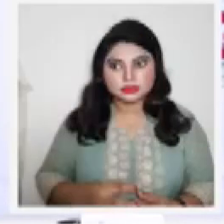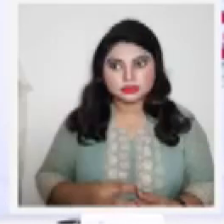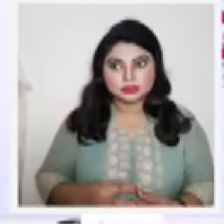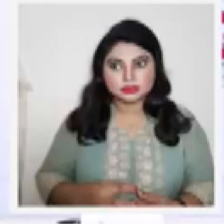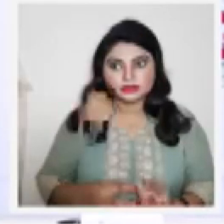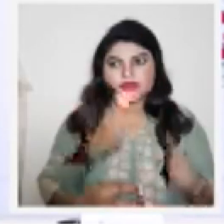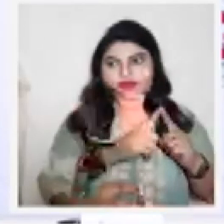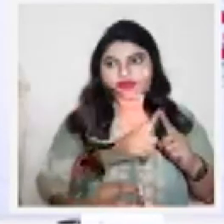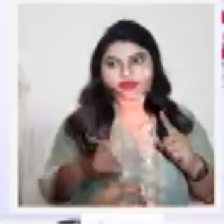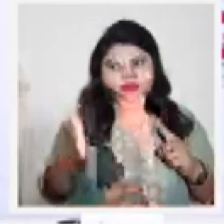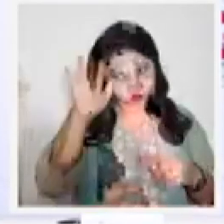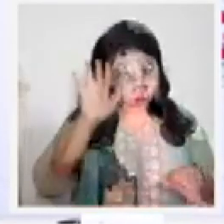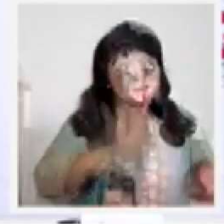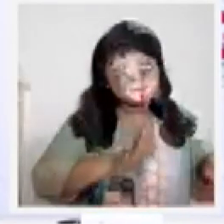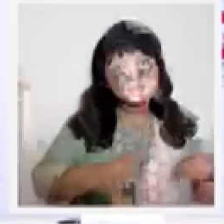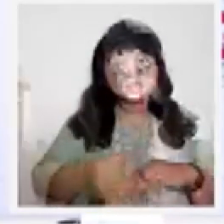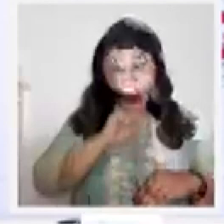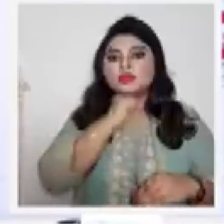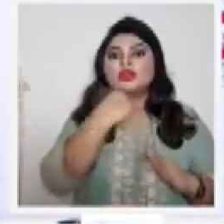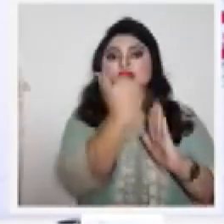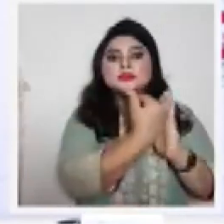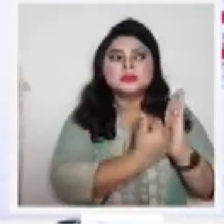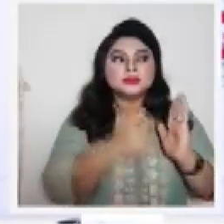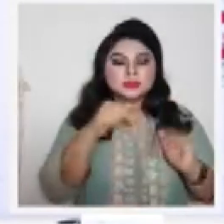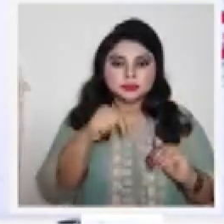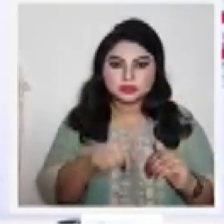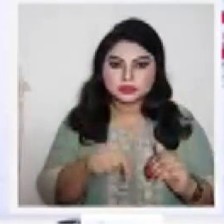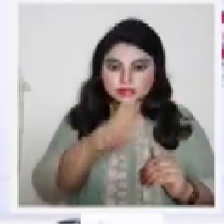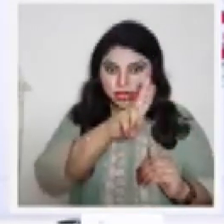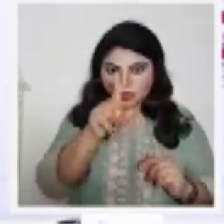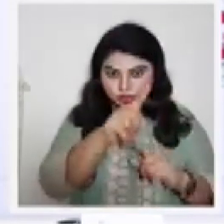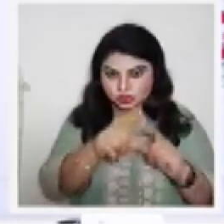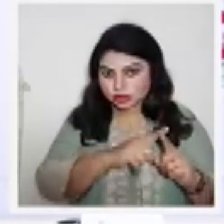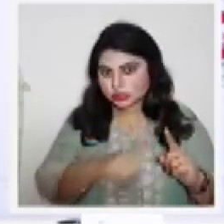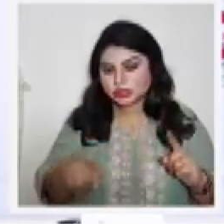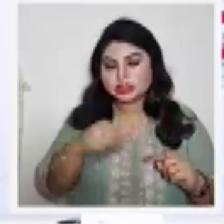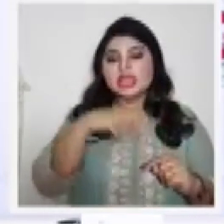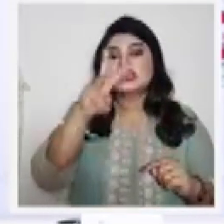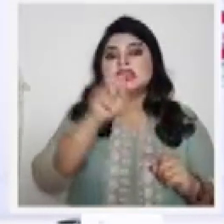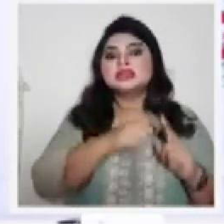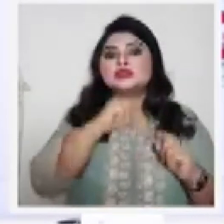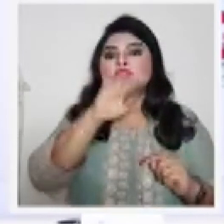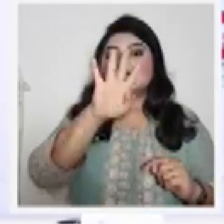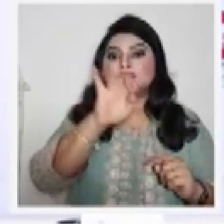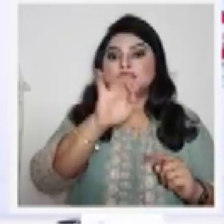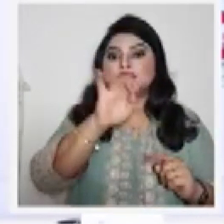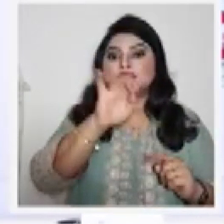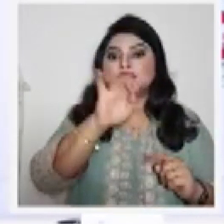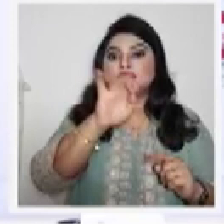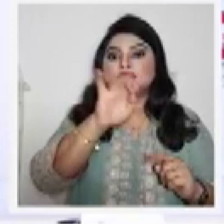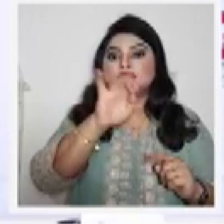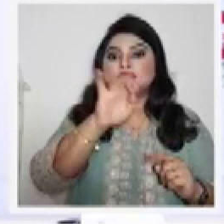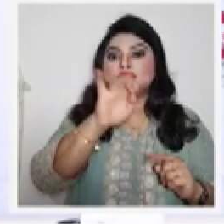51 থেকে 60 বছর 12 জন, 61 থেকে 70 বছর 10 জন, 71 থেকে 80 বছর 4 জন এবং